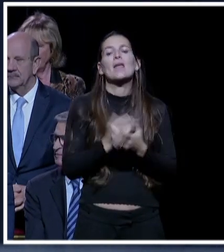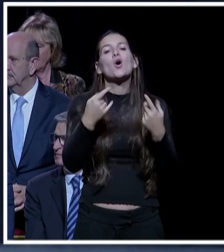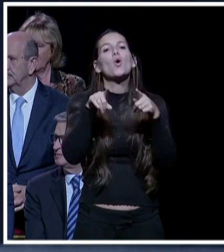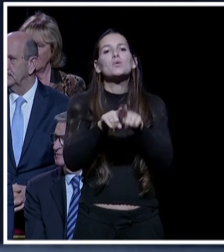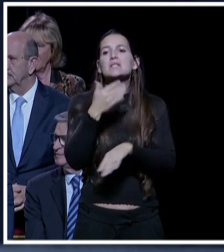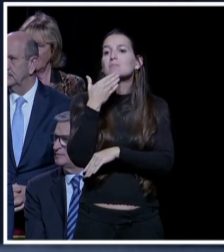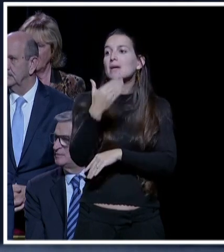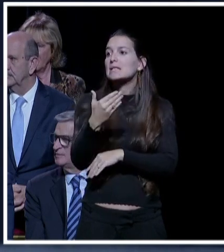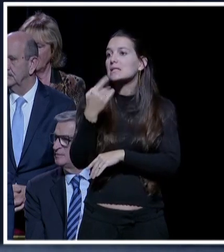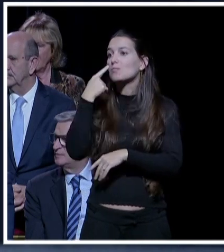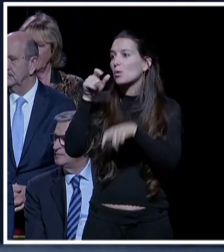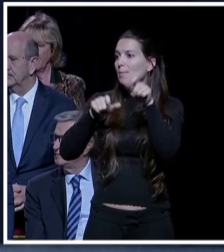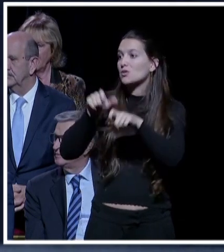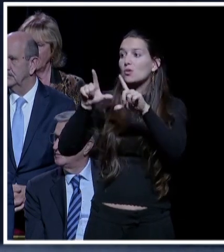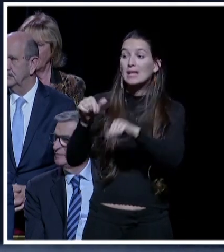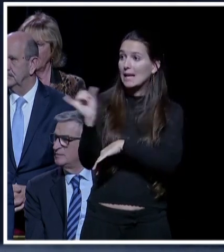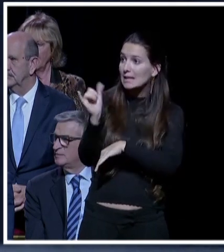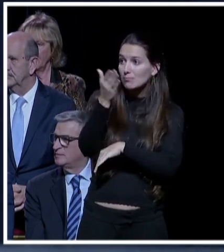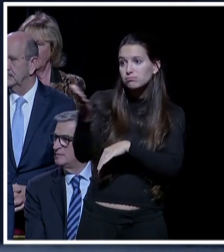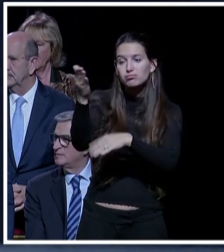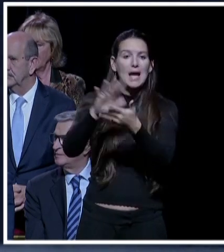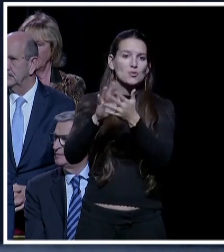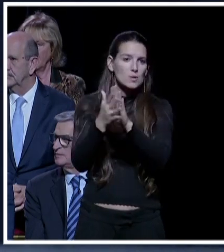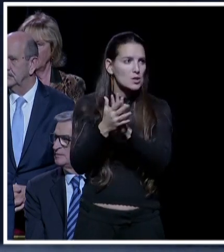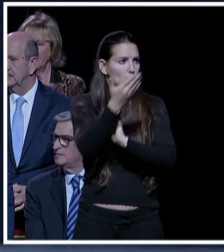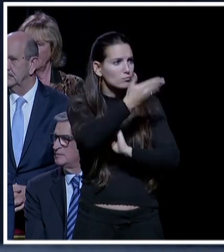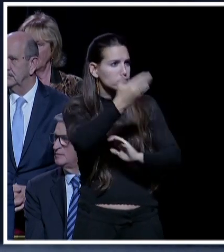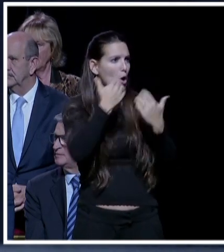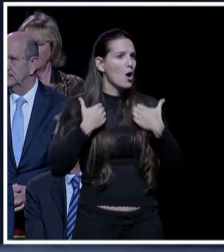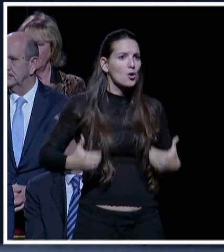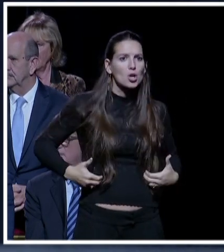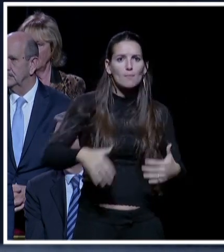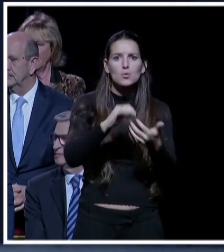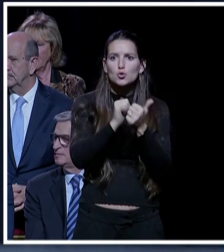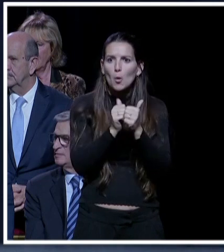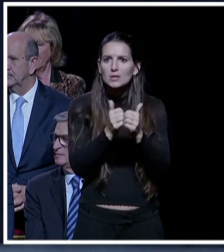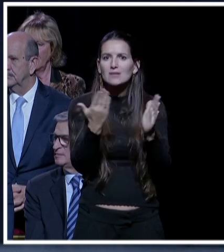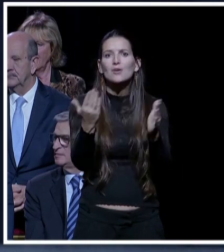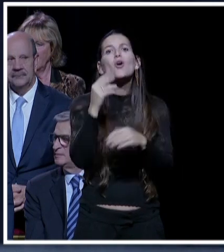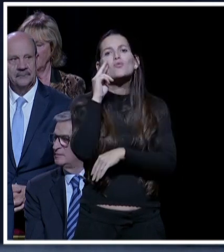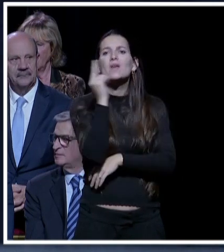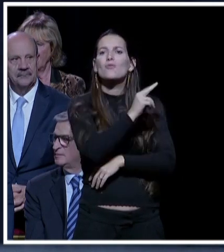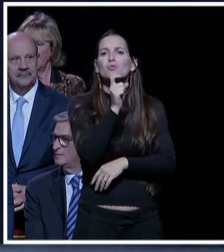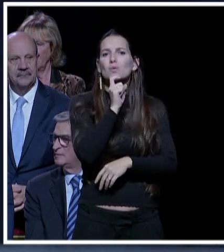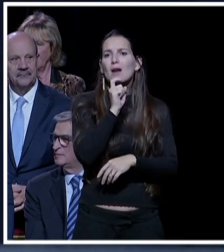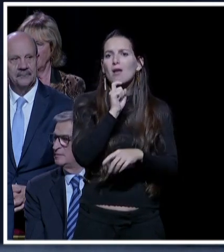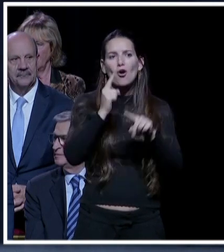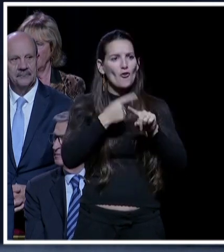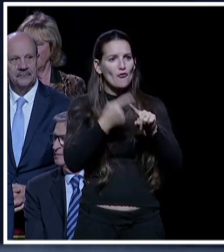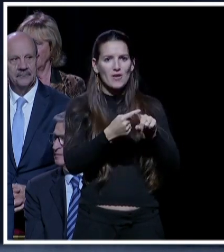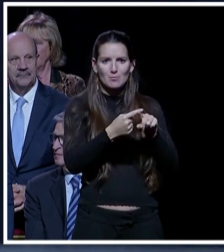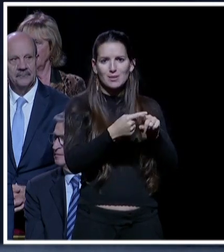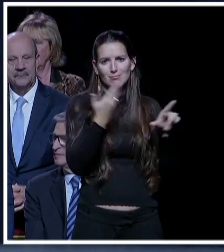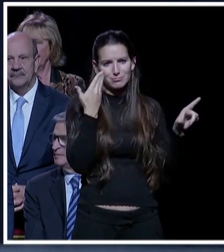chaleureusement pour leur présence toutes nos associations, nos clubs sportifs. Vous les avez vus dans le film qui a été présenté. C'est une